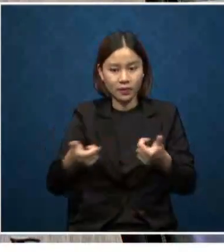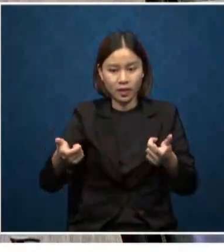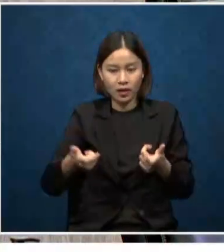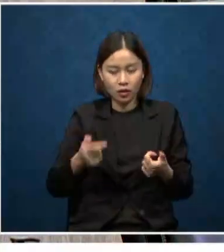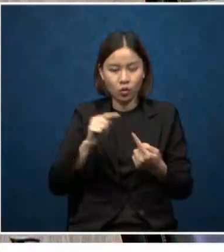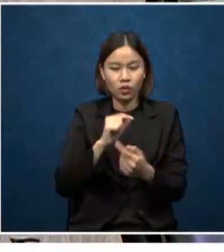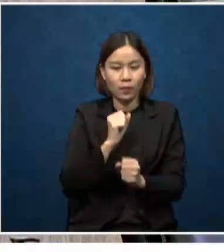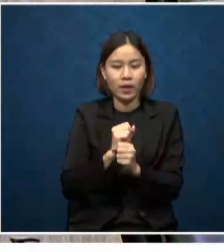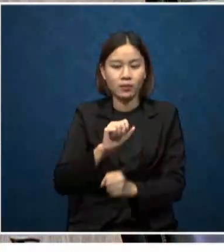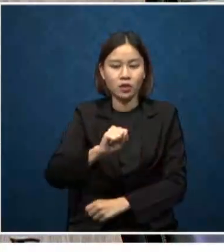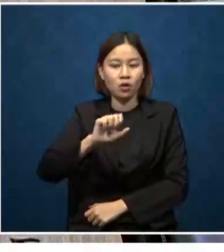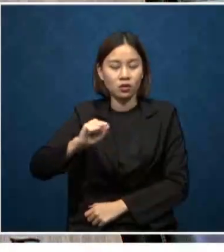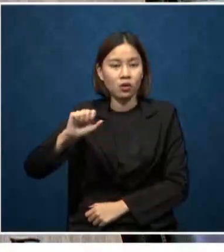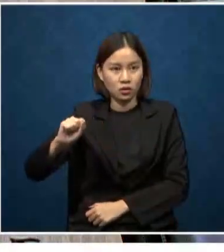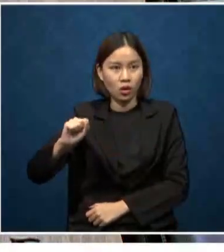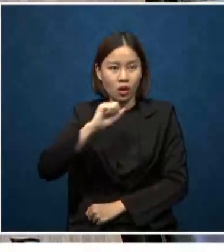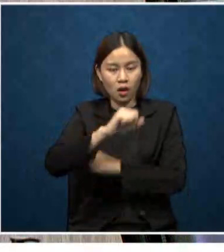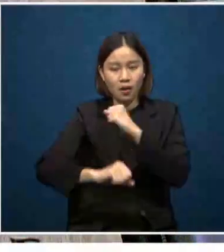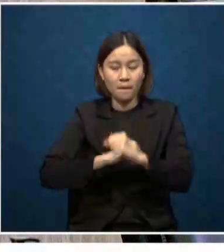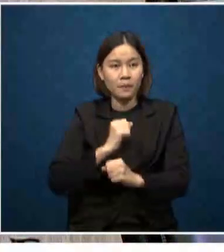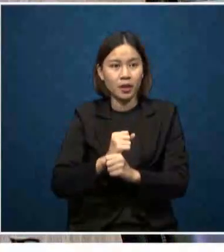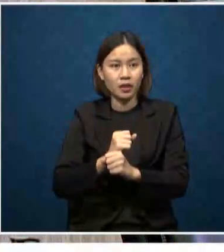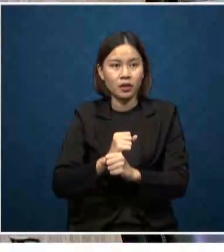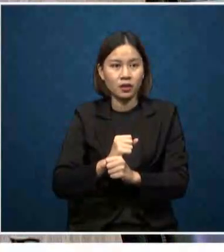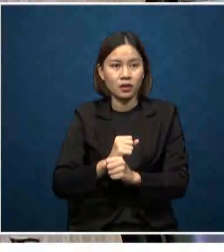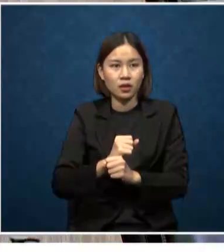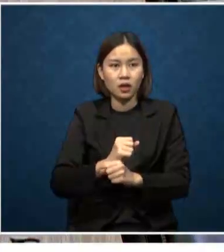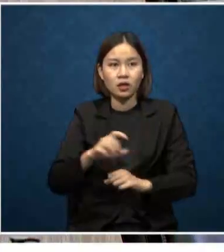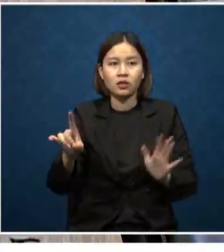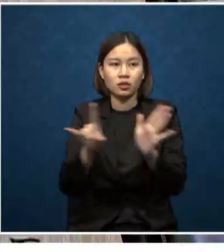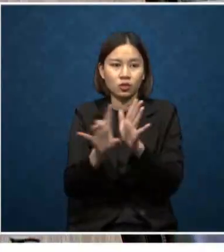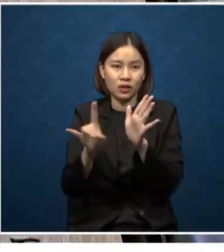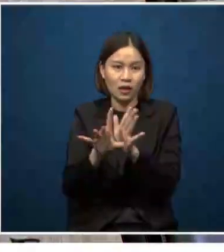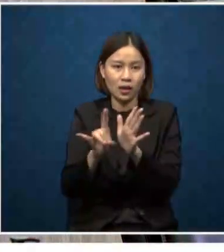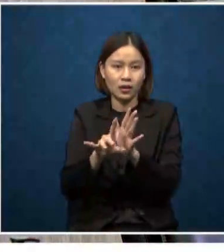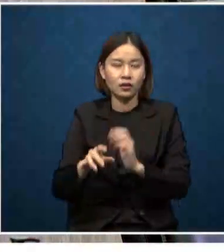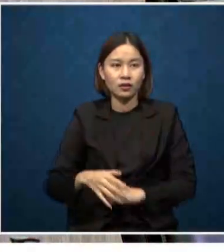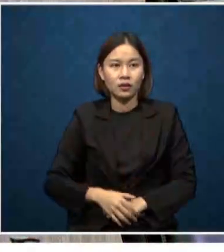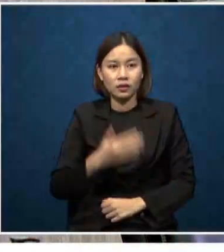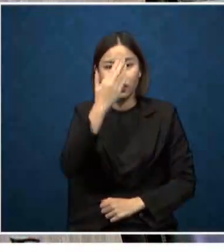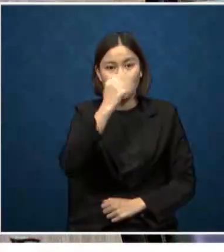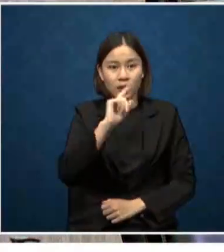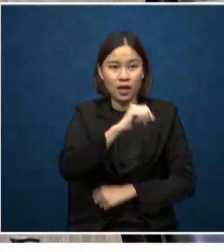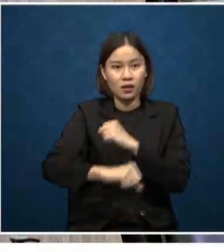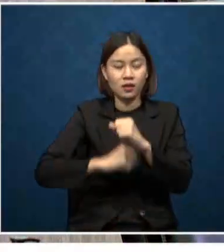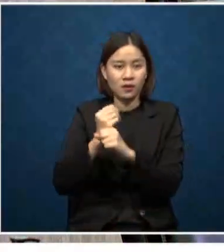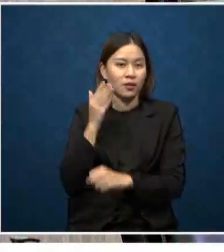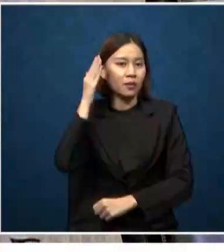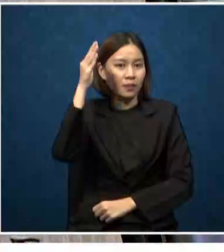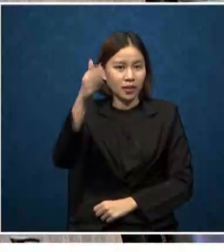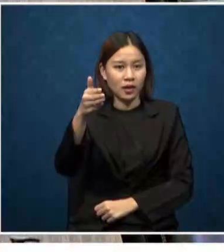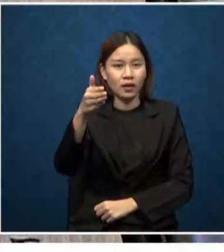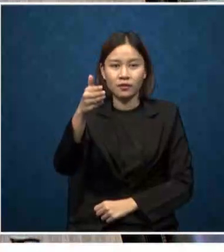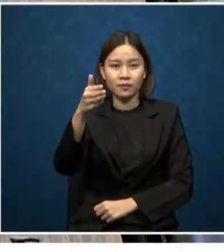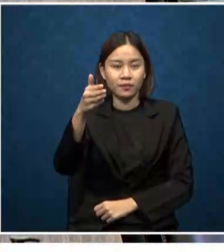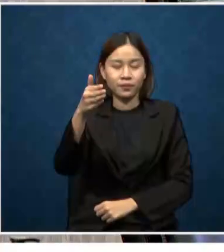ดำเนินงานของสสสประจำปีเนี่ยเป็นปีสุดท้ายเพปีหน้าเนี่ยเราคงจะไม่